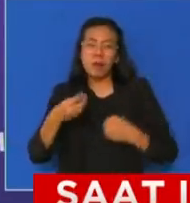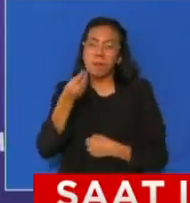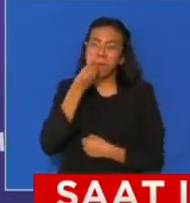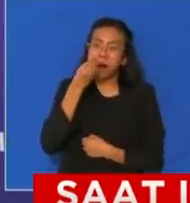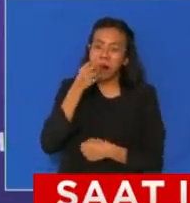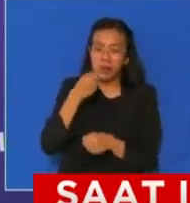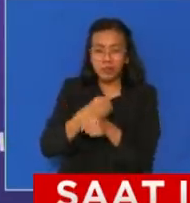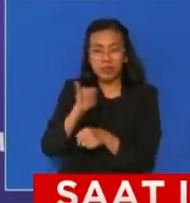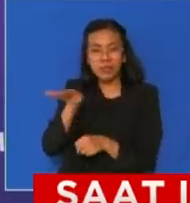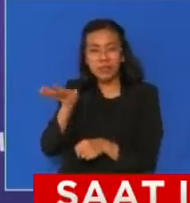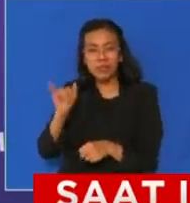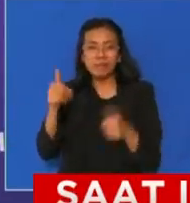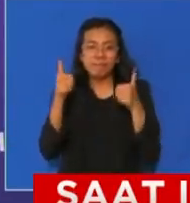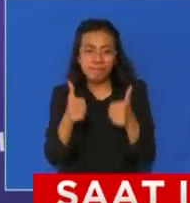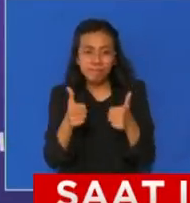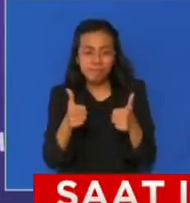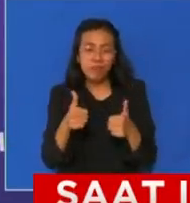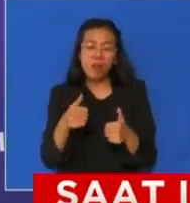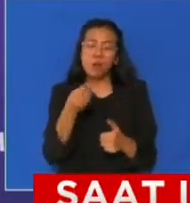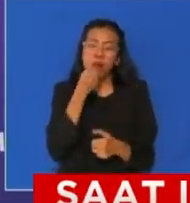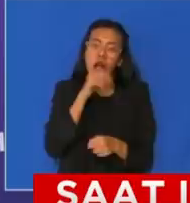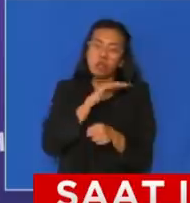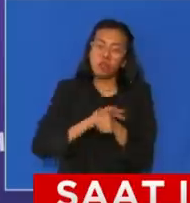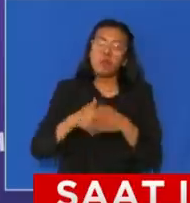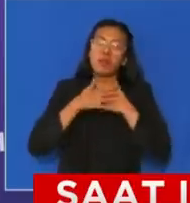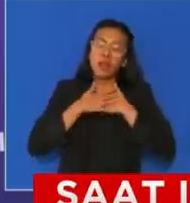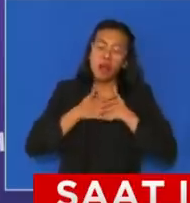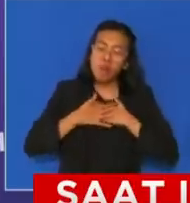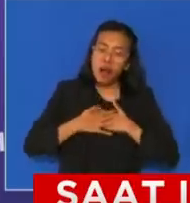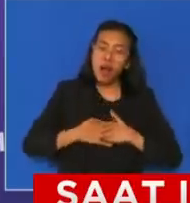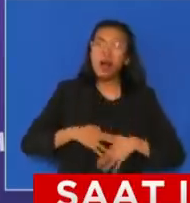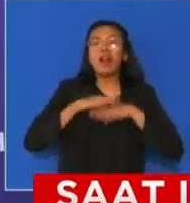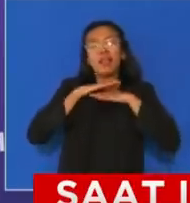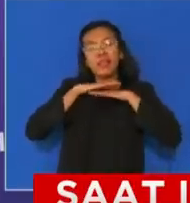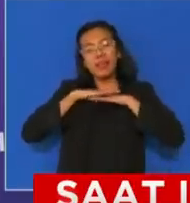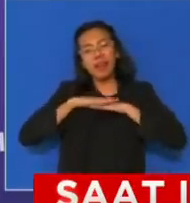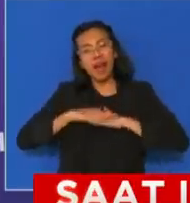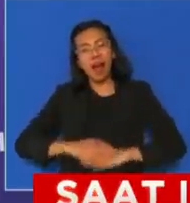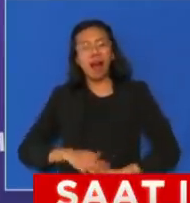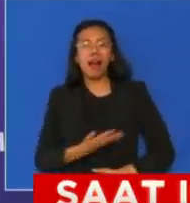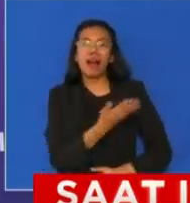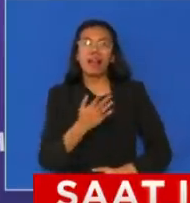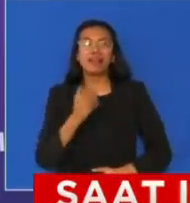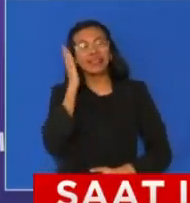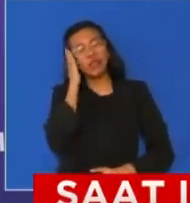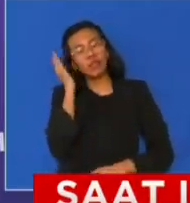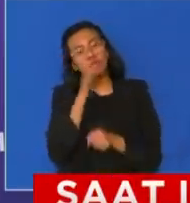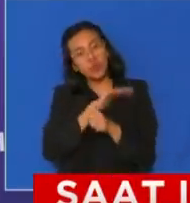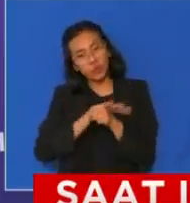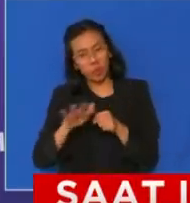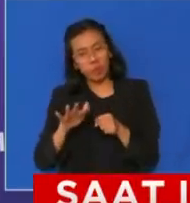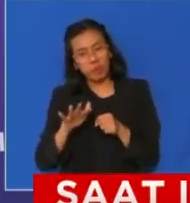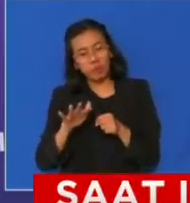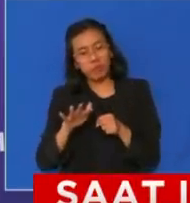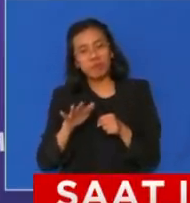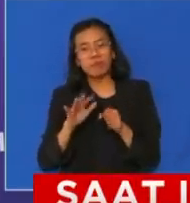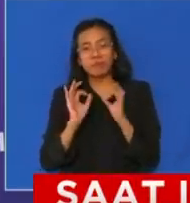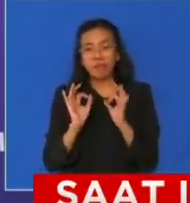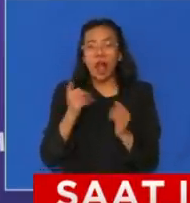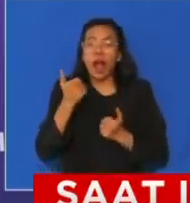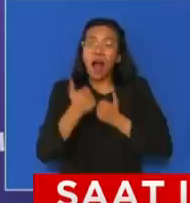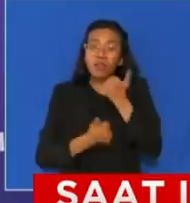asupan yang gizi yang cukup sabar dan tenang cukup istirahat dan cukup juga